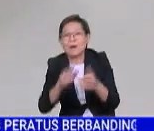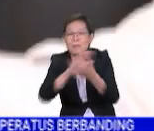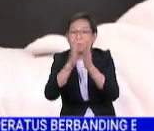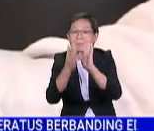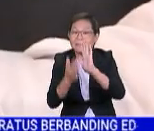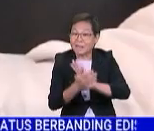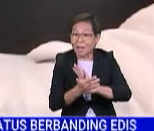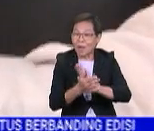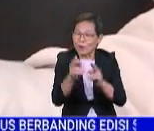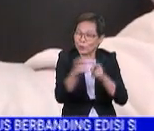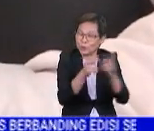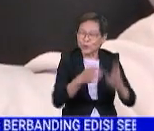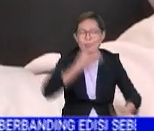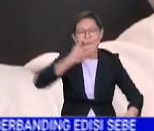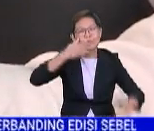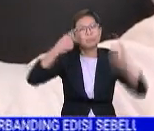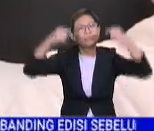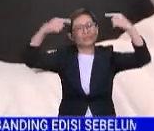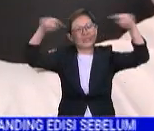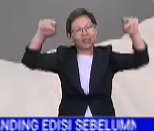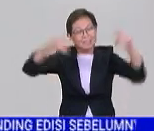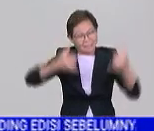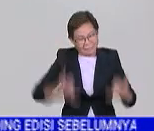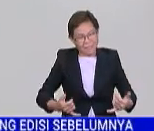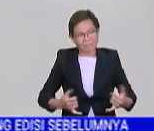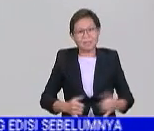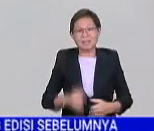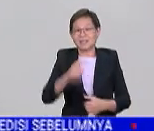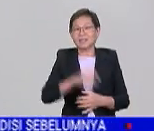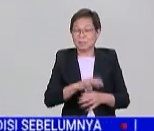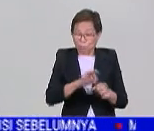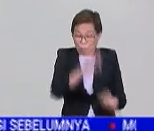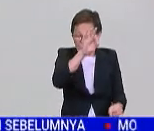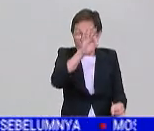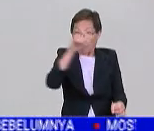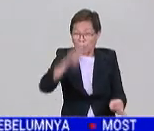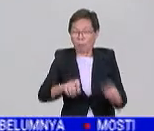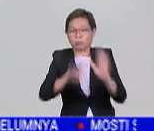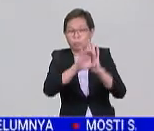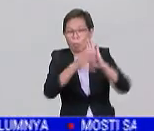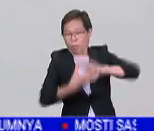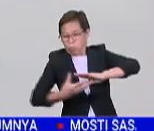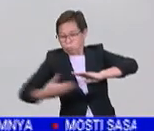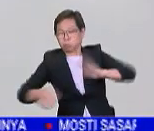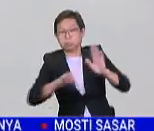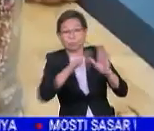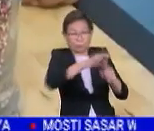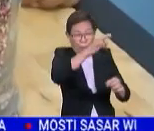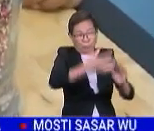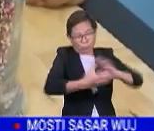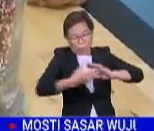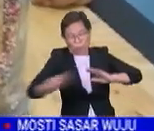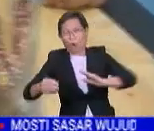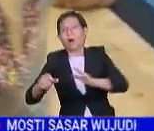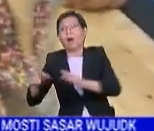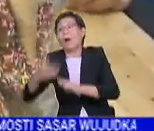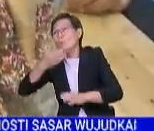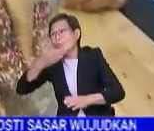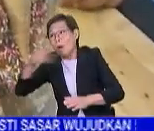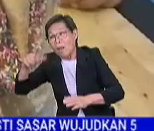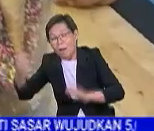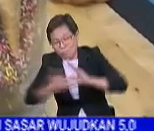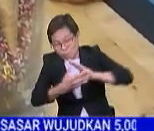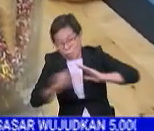menjadi antara usahawan muda yang berjaya ketika ini. Oleh itu, semangat ini perlu dicontohi oleh golongan muda yang lain dan